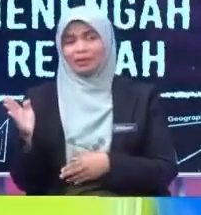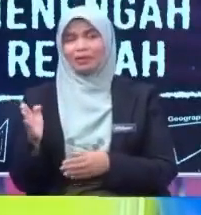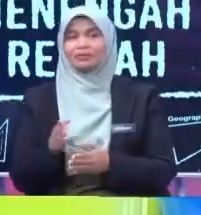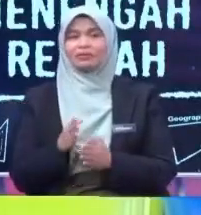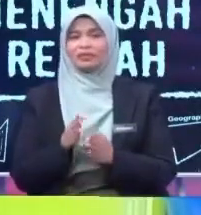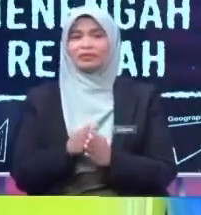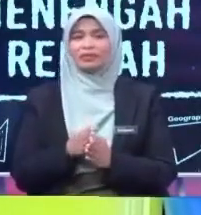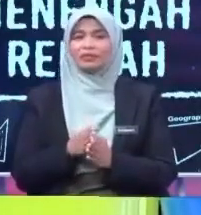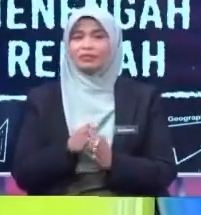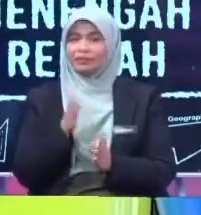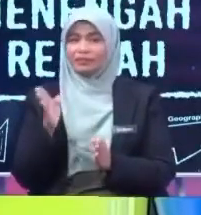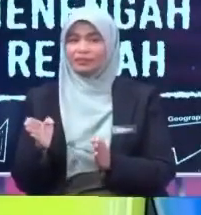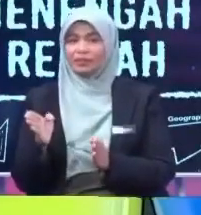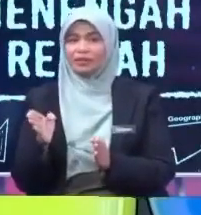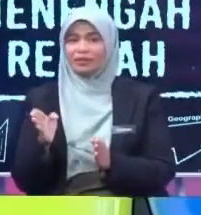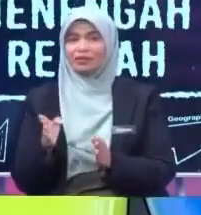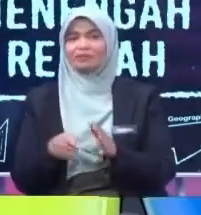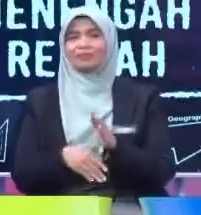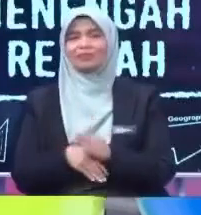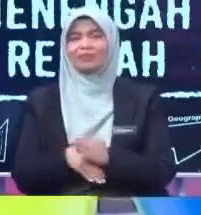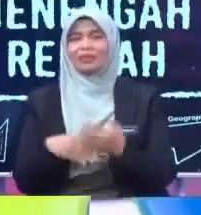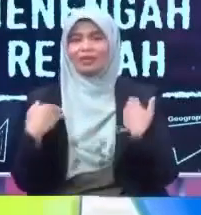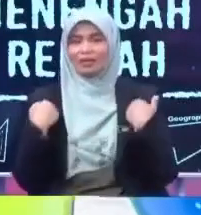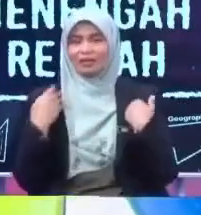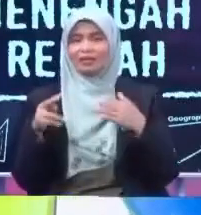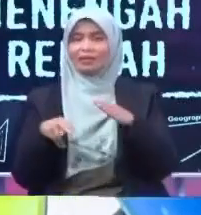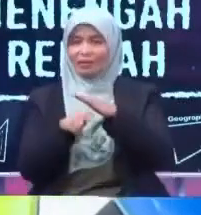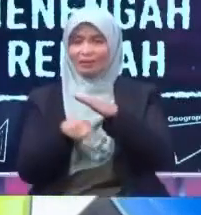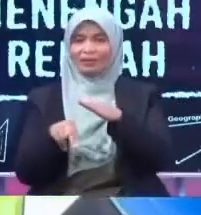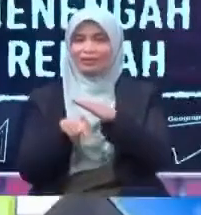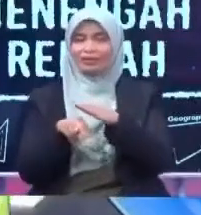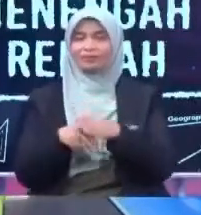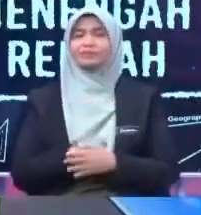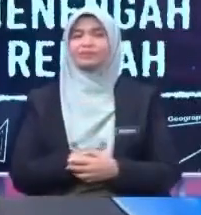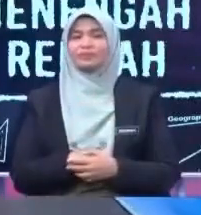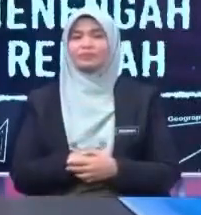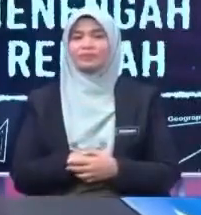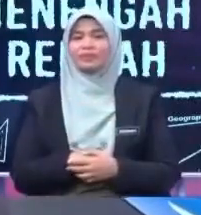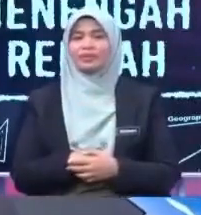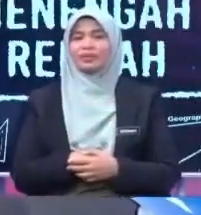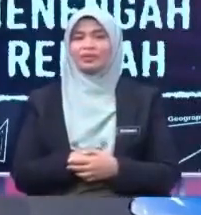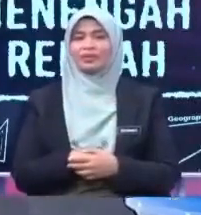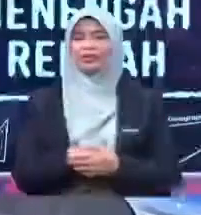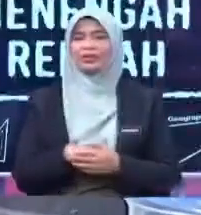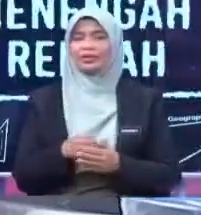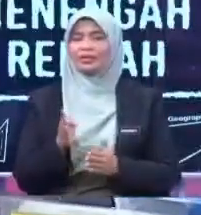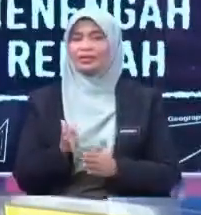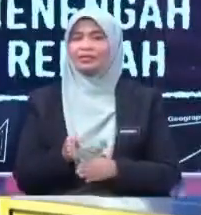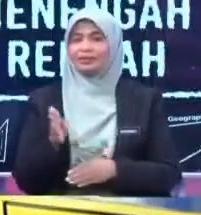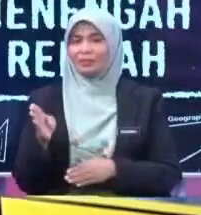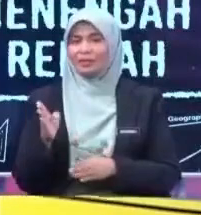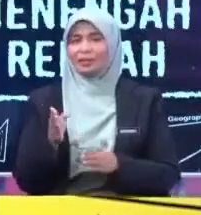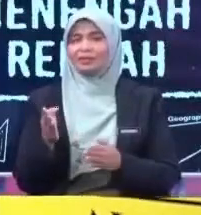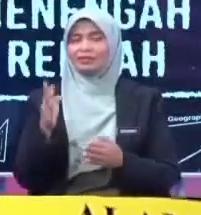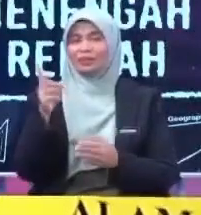Aiman. Di sebelah bawah ni adalah neraka. Neraka. Betul, Ustazah? Betul. Dan di sini apa dia, Ustazah? Di sebelah situ tempat